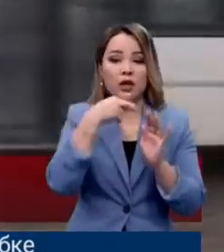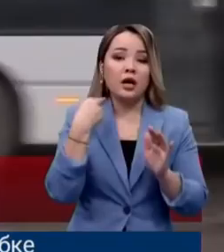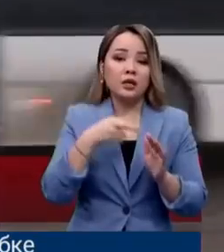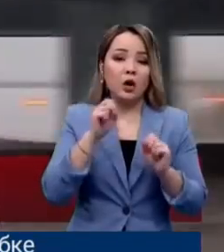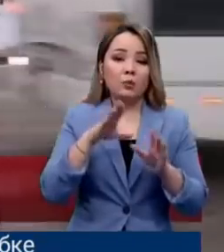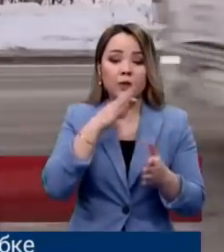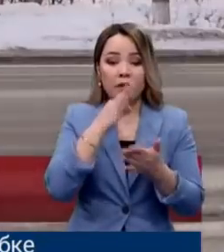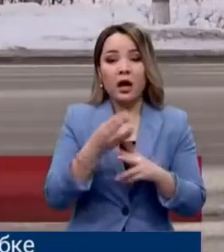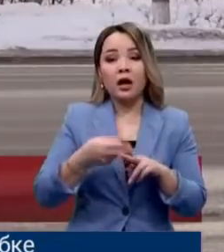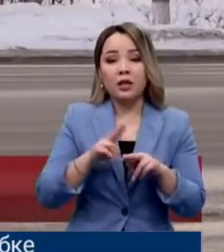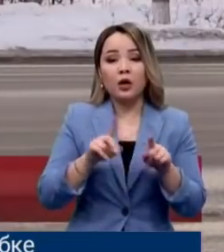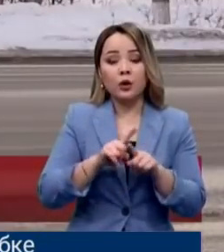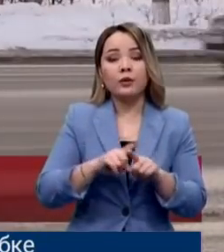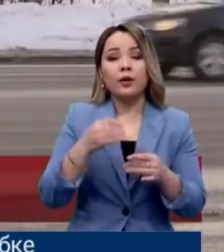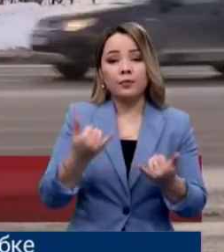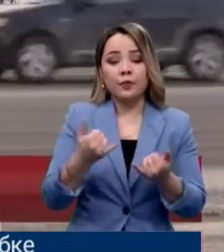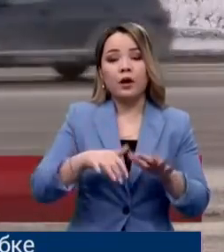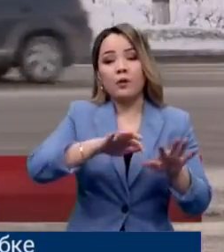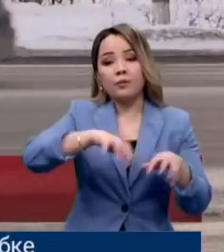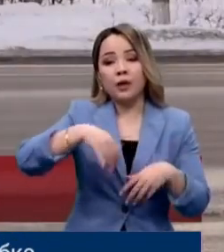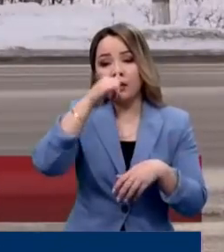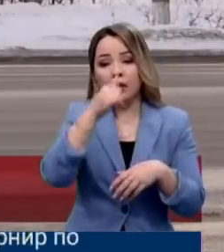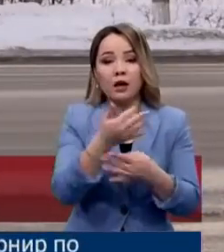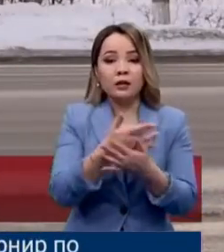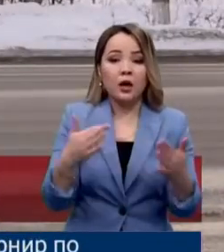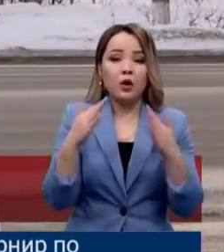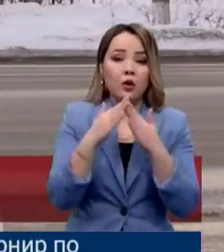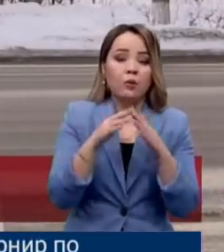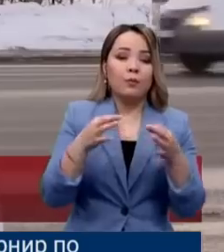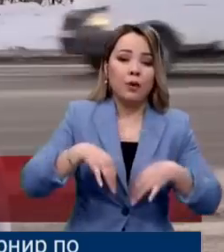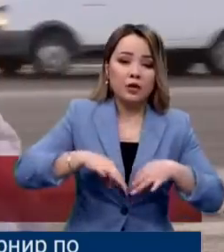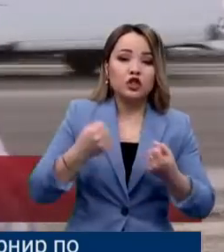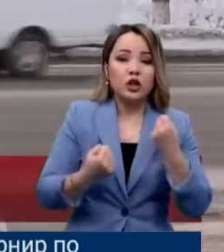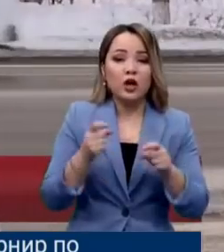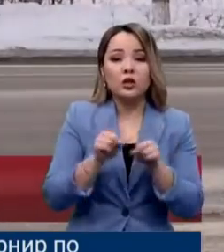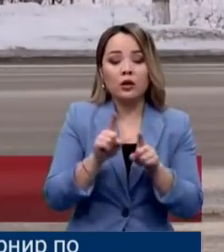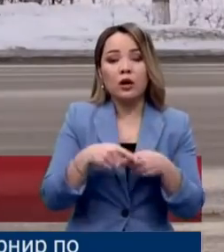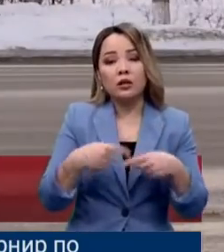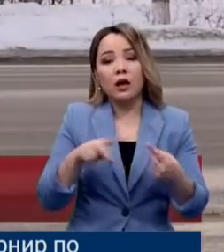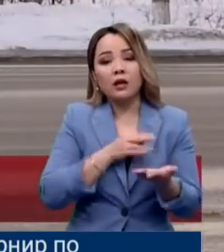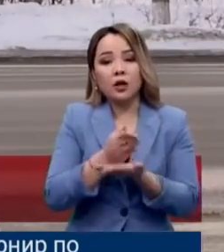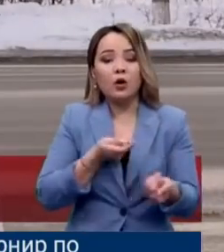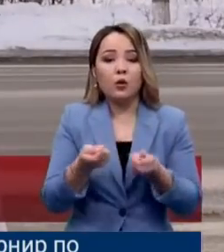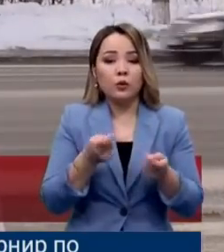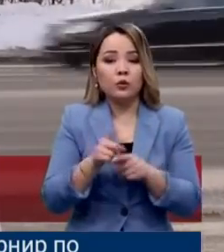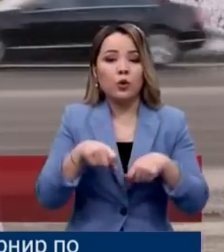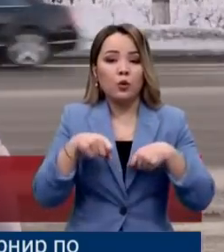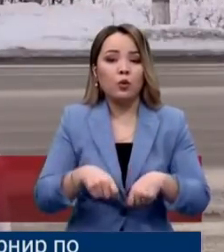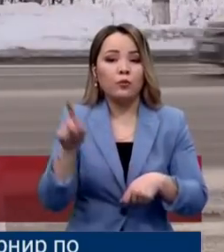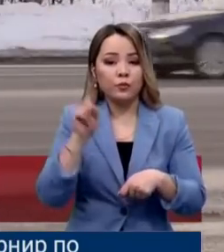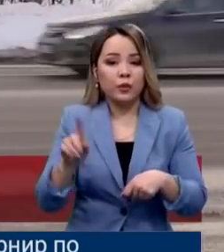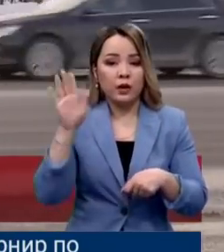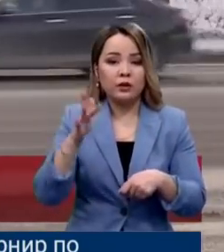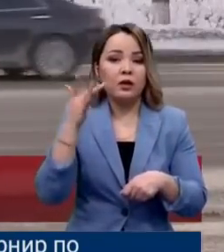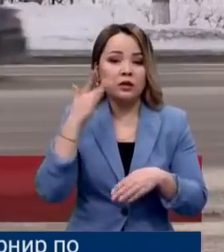айырылады. Одан қалды санкция мүлкін тәркілеп, белгілі бір лауазымдарды атқару немесе қызмет түрімен айналысу құқығынан өмір